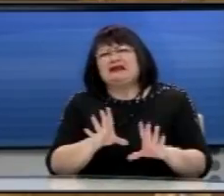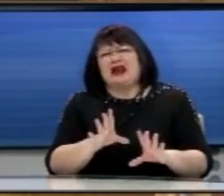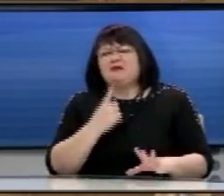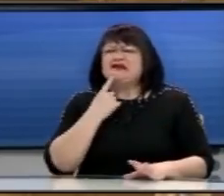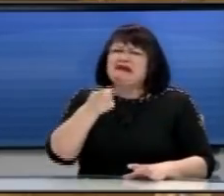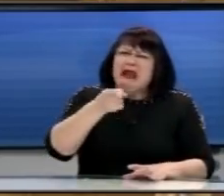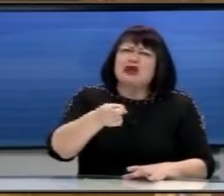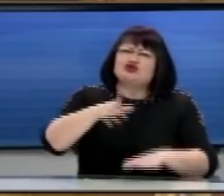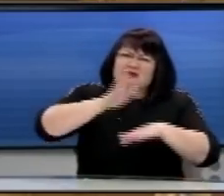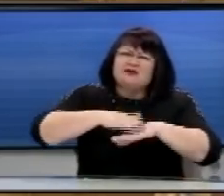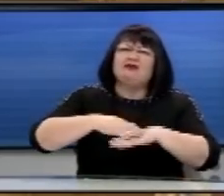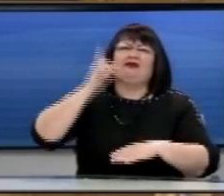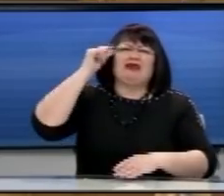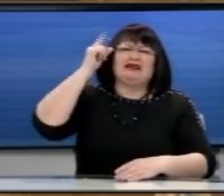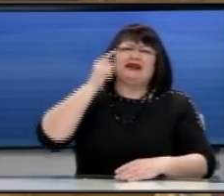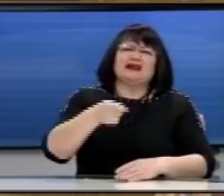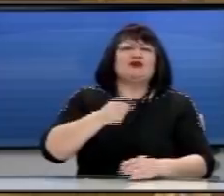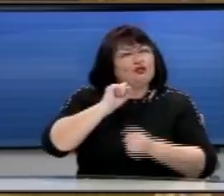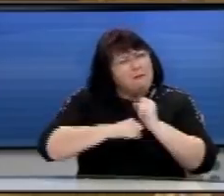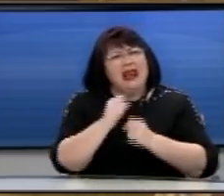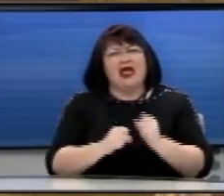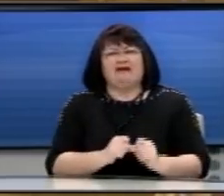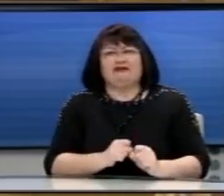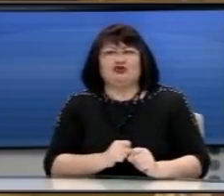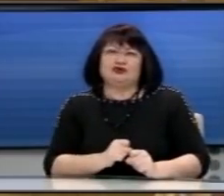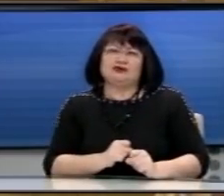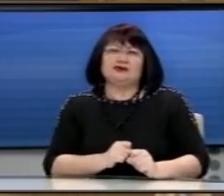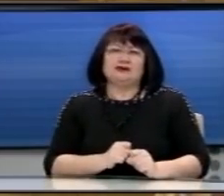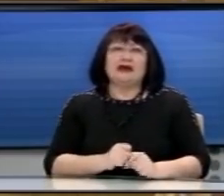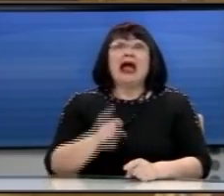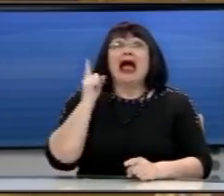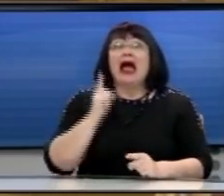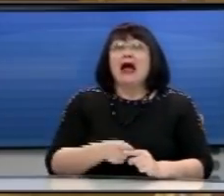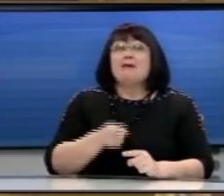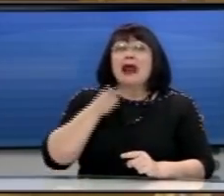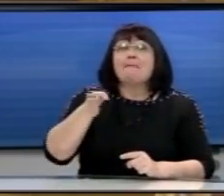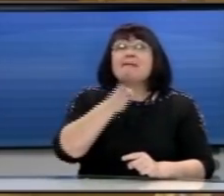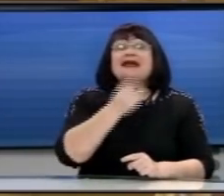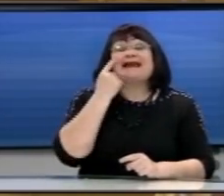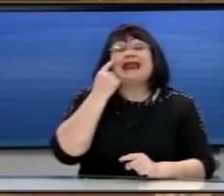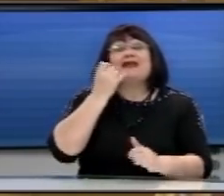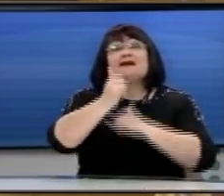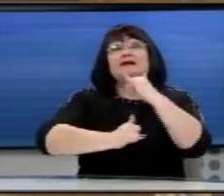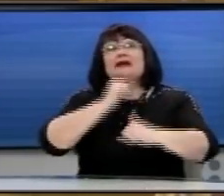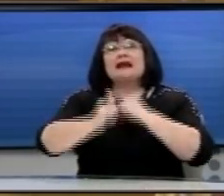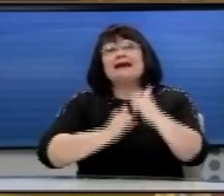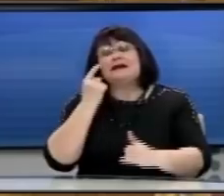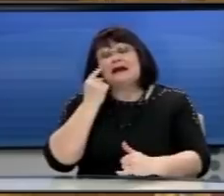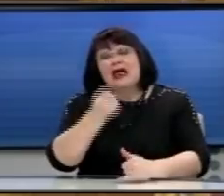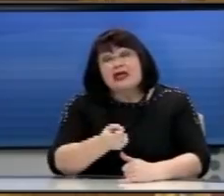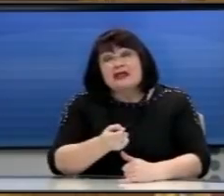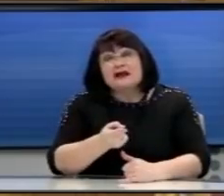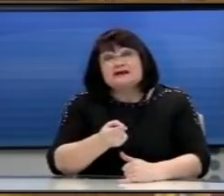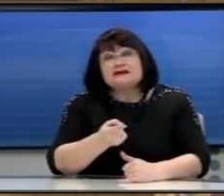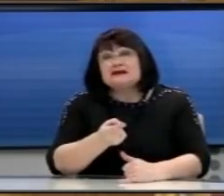χρεώνεται συλλήβδιν στους φοιτητές που αγωνίζονται, μια απλή περιήγηση στο διαδίκτυο αρκεί για να